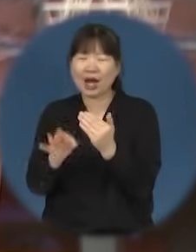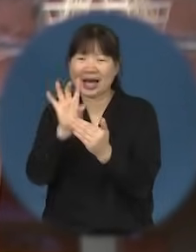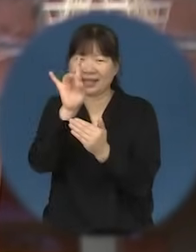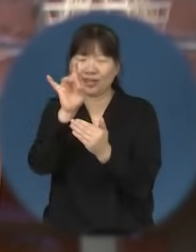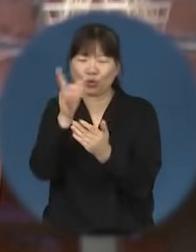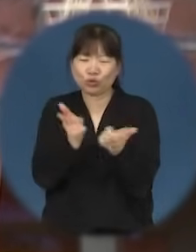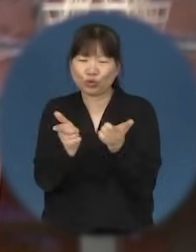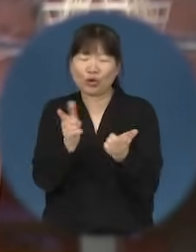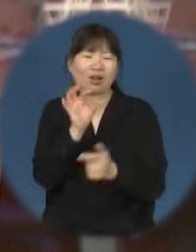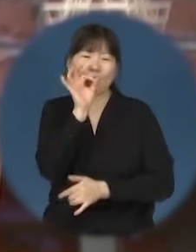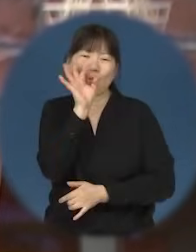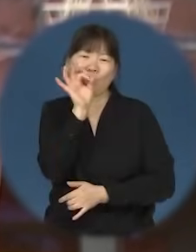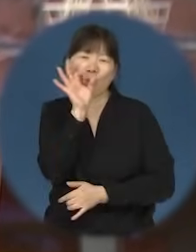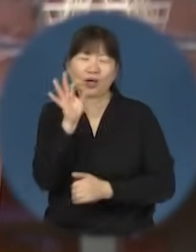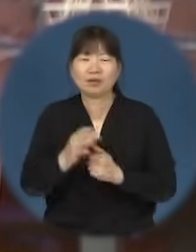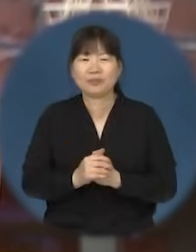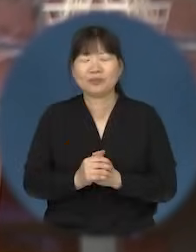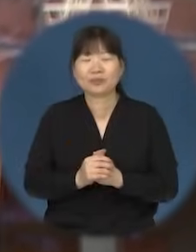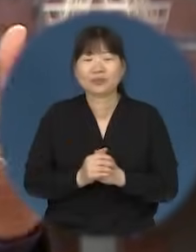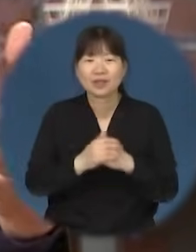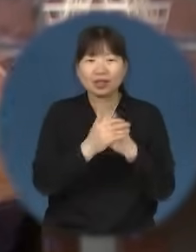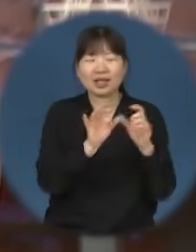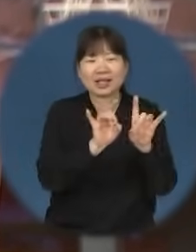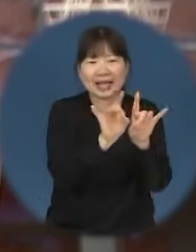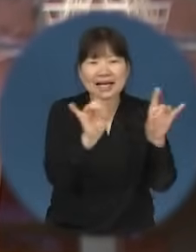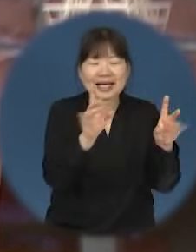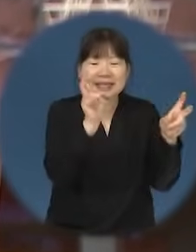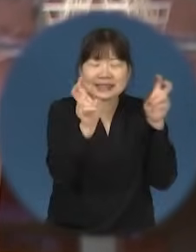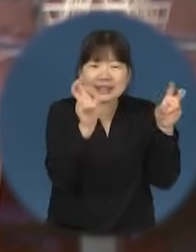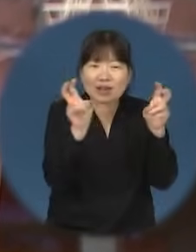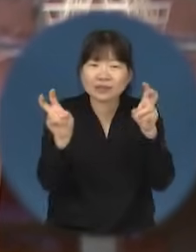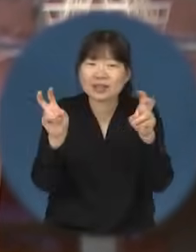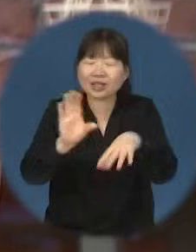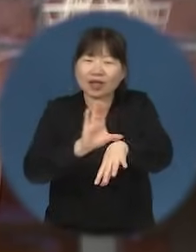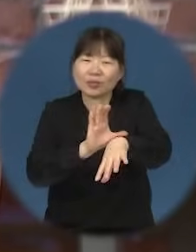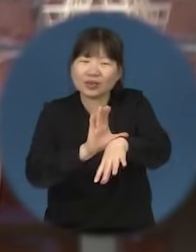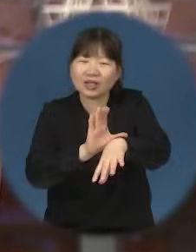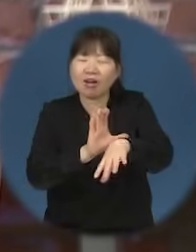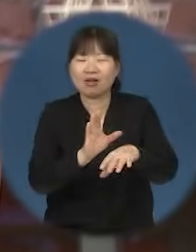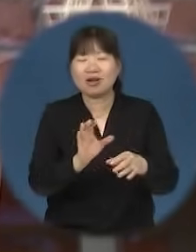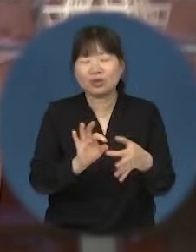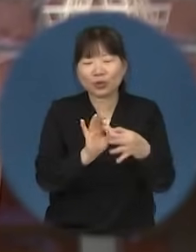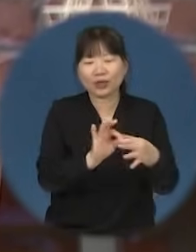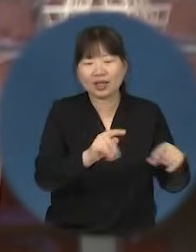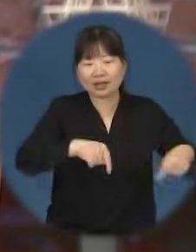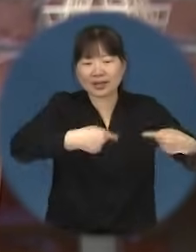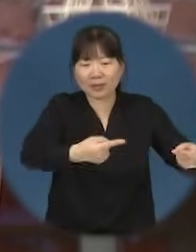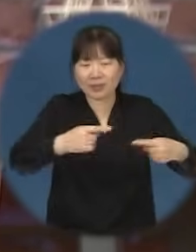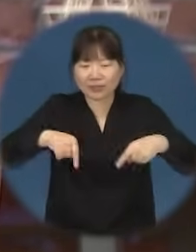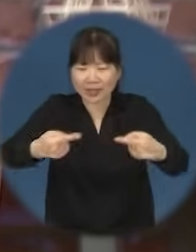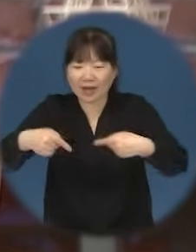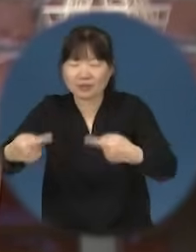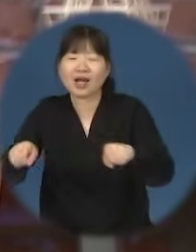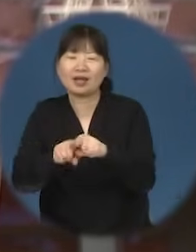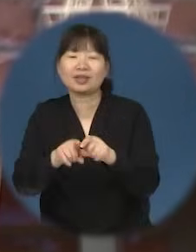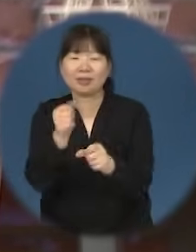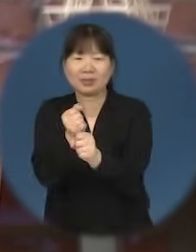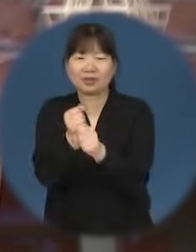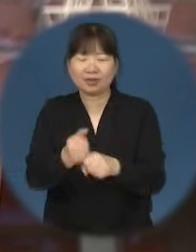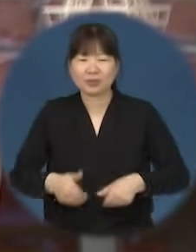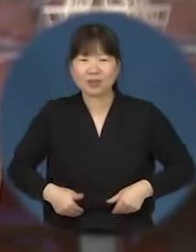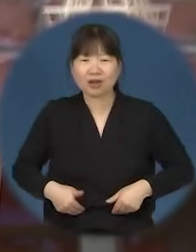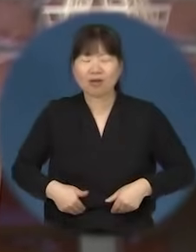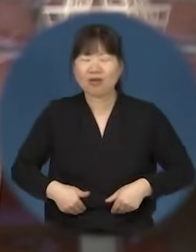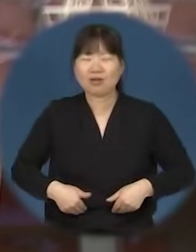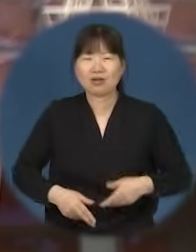힘든 거거든요. 모든 기업들이 다 노드 컴퓨터로 참여해가지고 같이 만들어야 되고